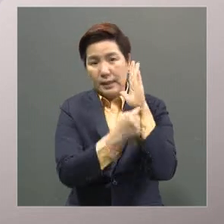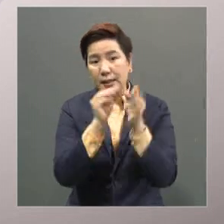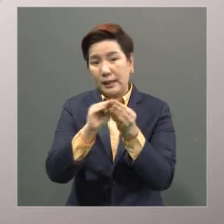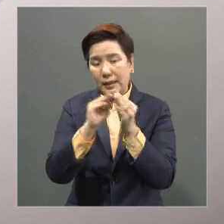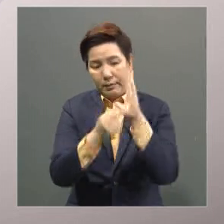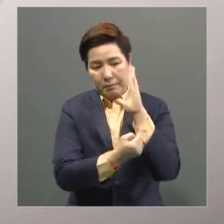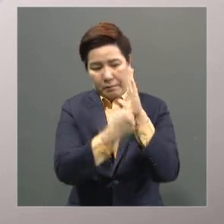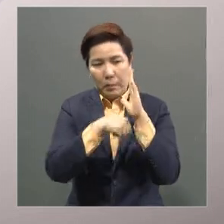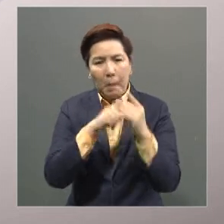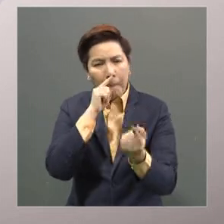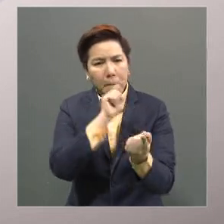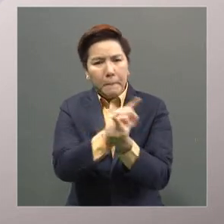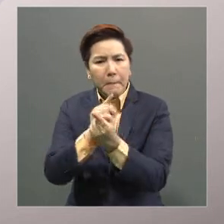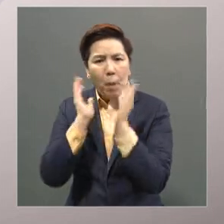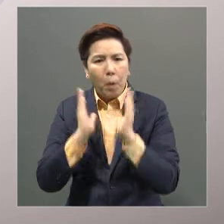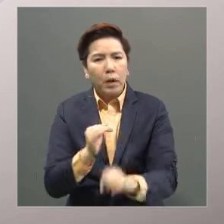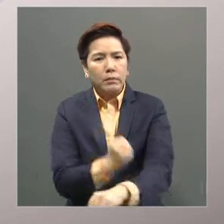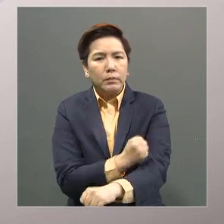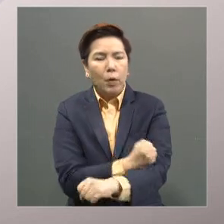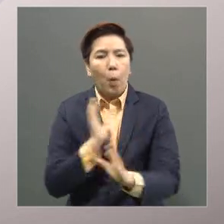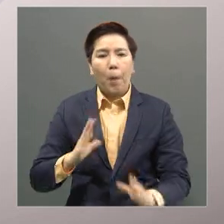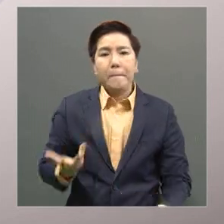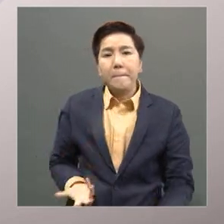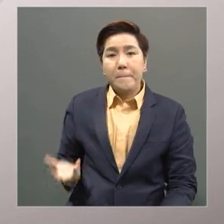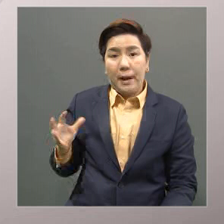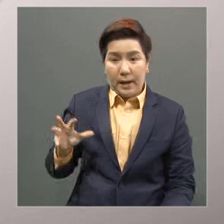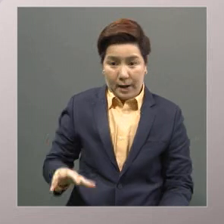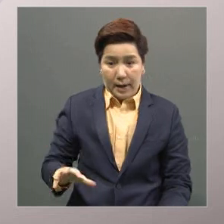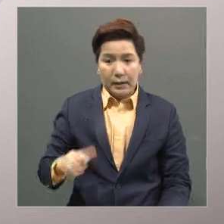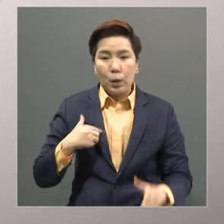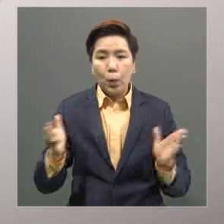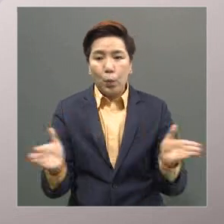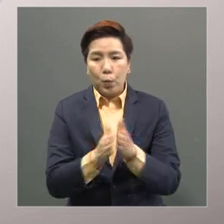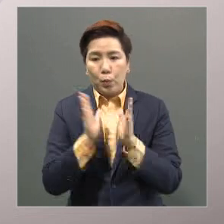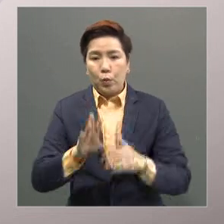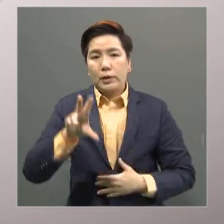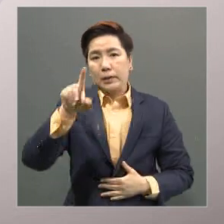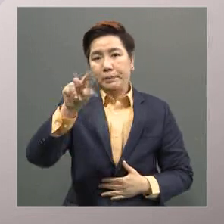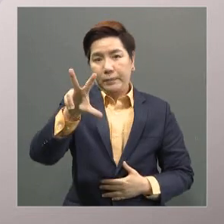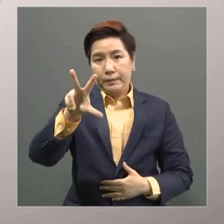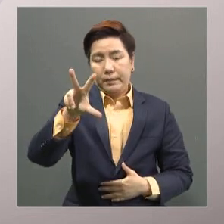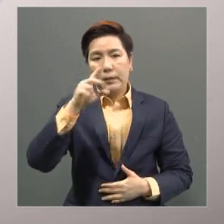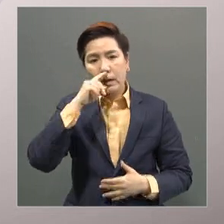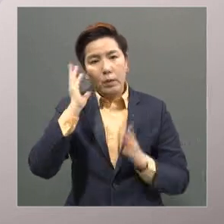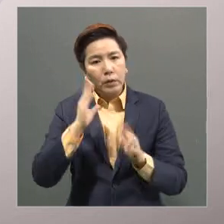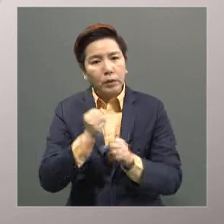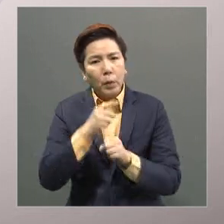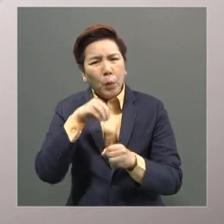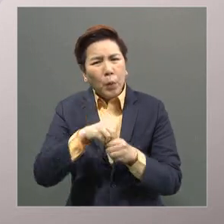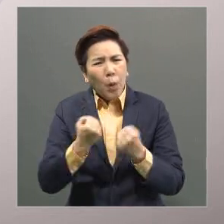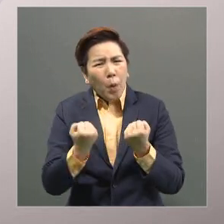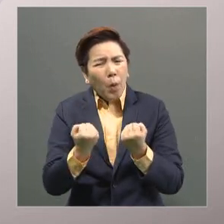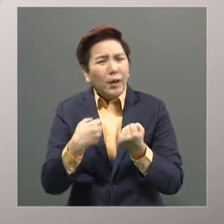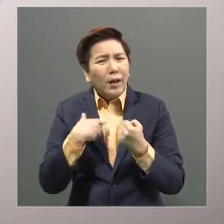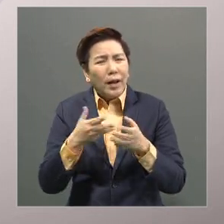จับได้ไม่น้อยนะคะเป็นแรงงานชาวบังคลาเทศเฉพาะชุดนี้นะ 23คนแล้วดูคุณผู้ชมใส่กระบะ